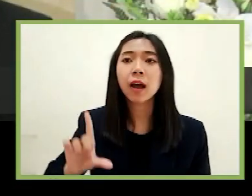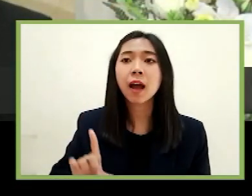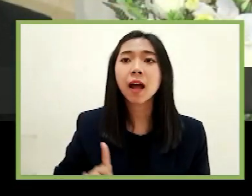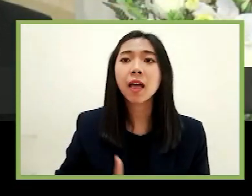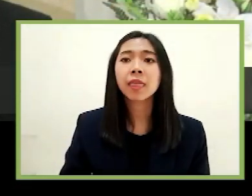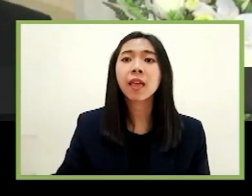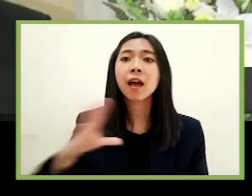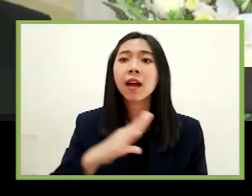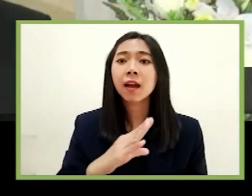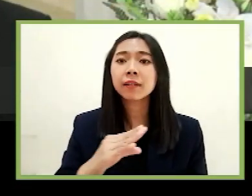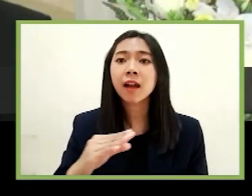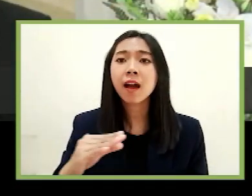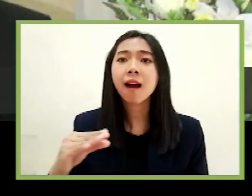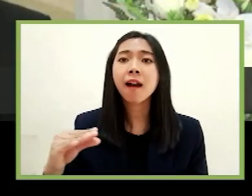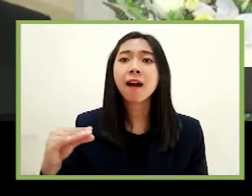Tuhan